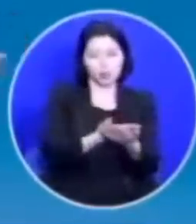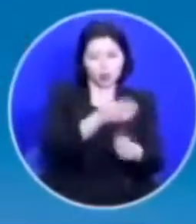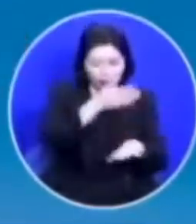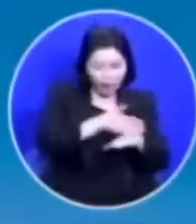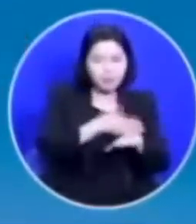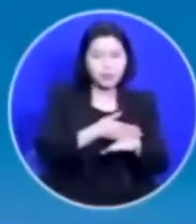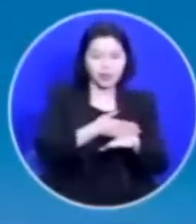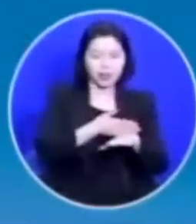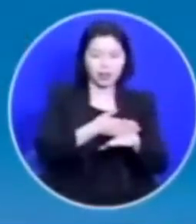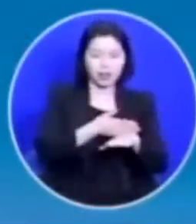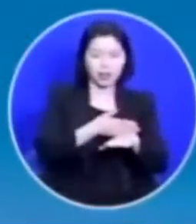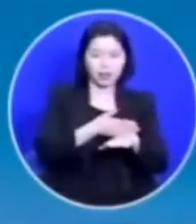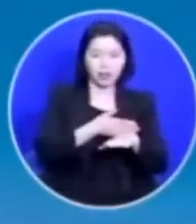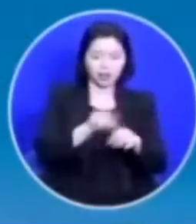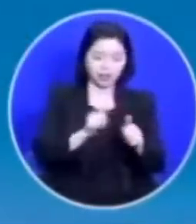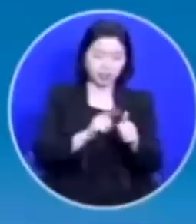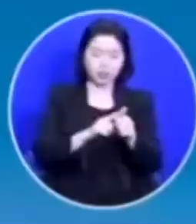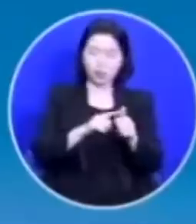없었어요